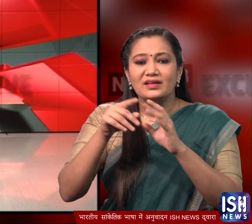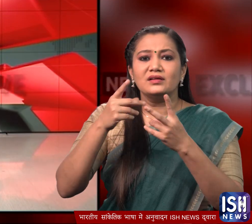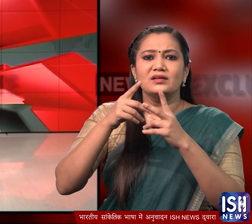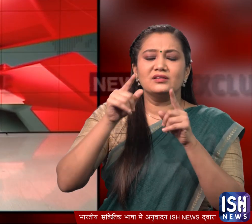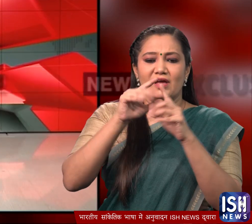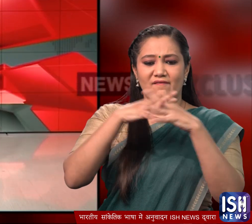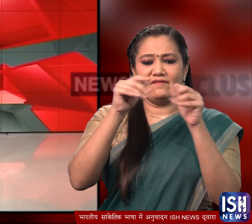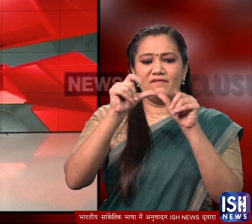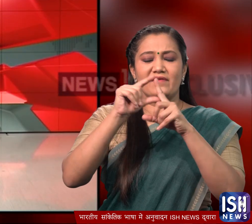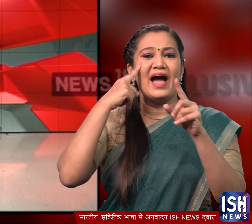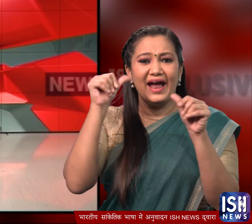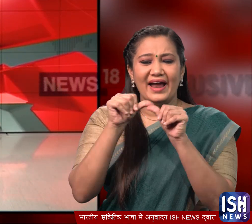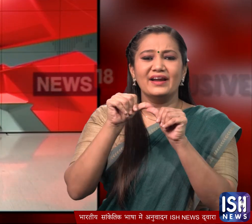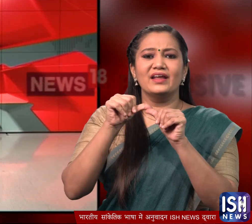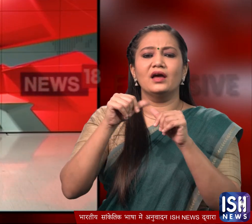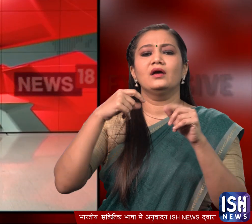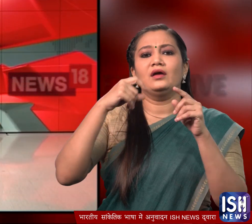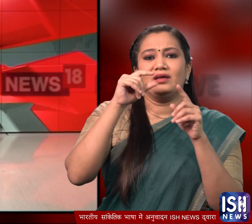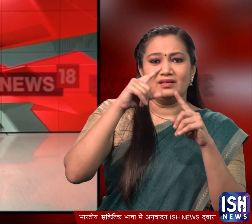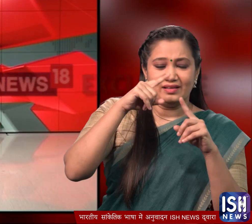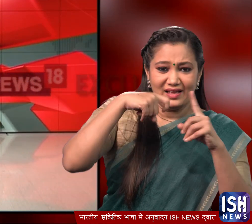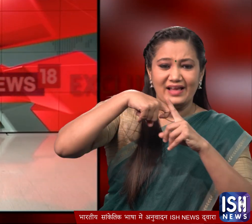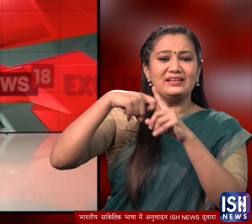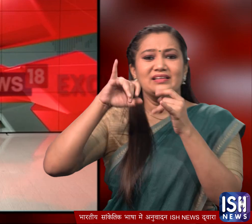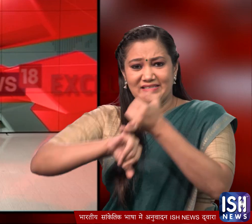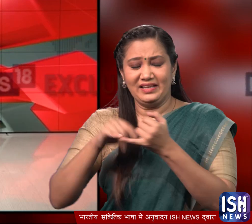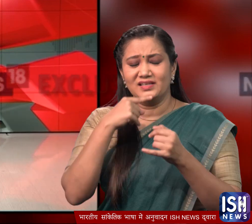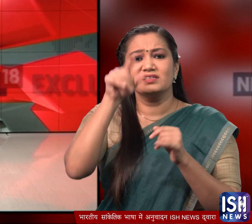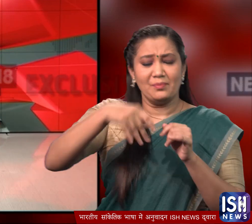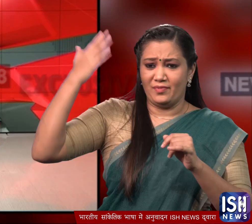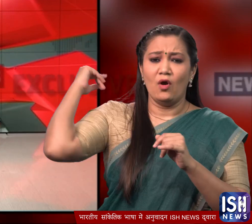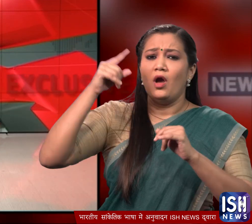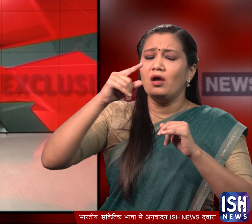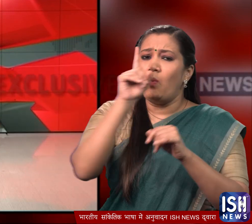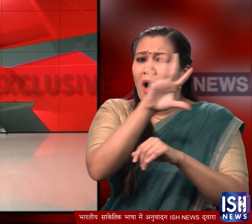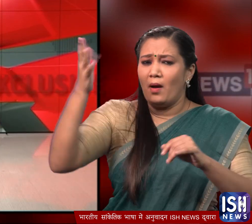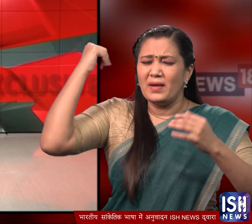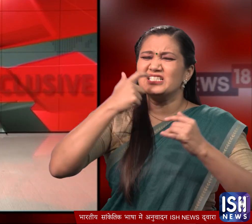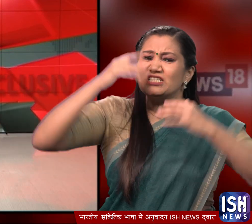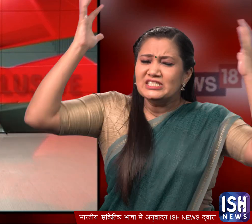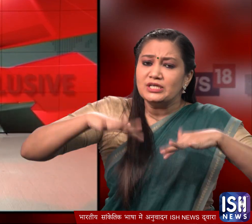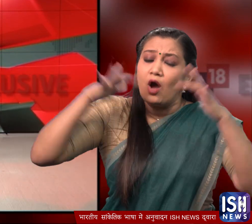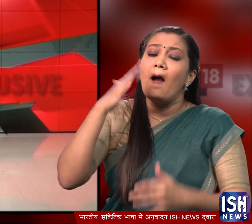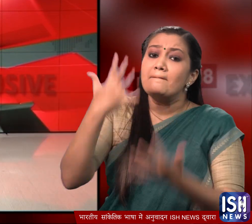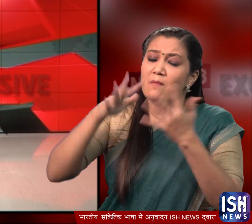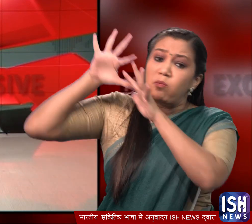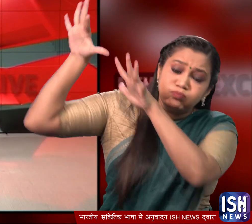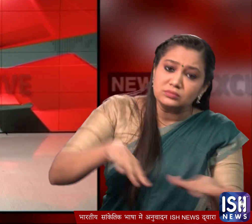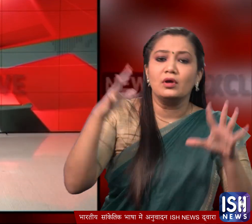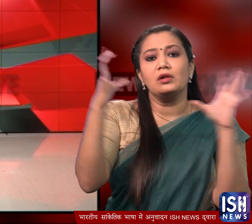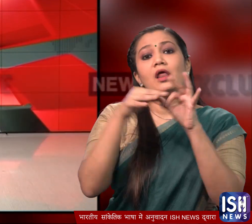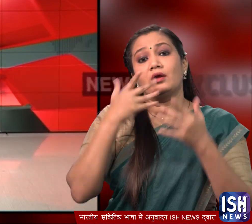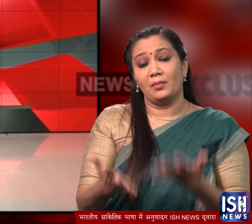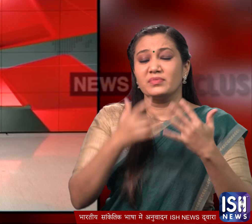पर वाडिया इंस्टीट्यूट के डॉक्टर कलाचंद सेन ने आशंका जताई कि पिछले हफ्ते हुई ज्यादा बर्फबारी तबाही की वजह हो